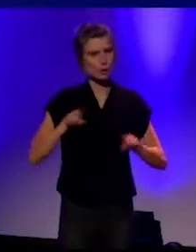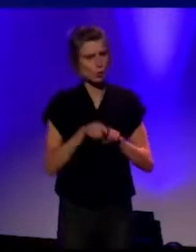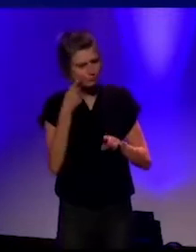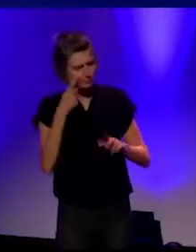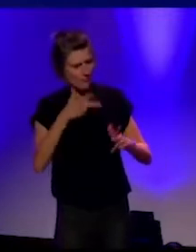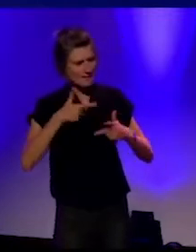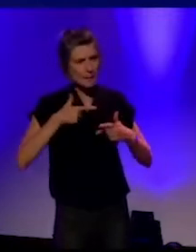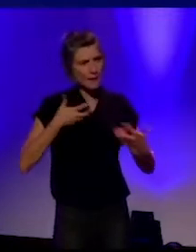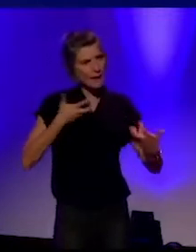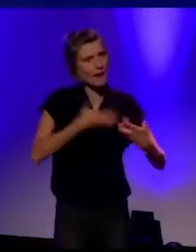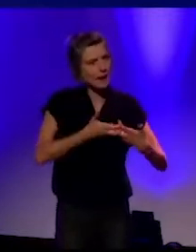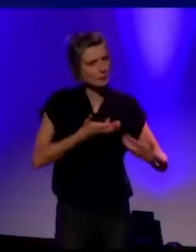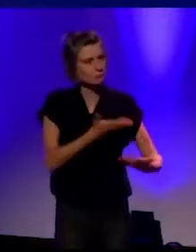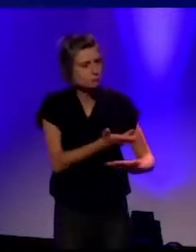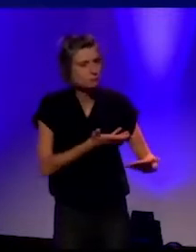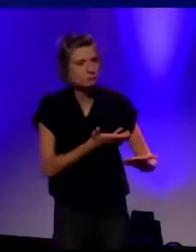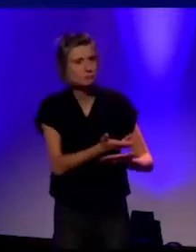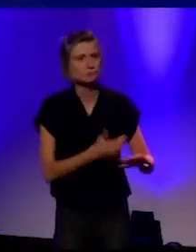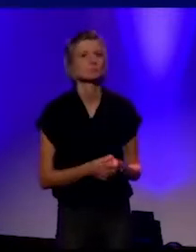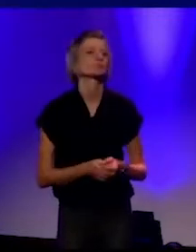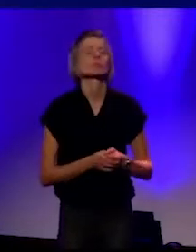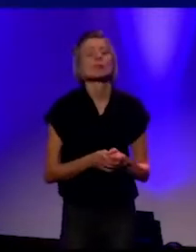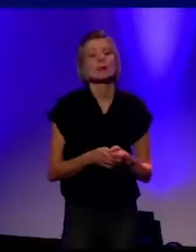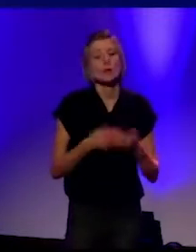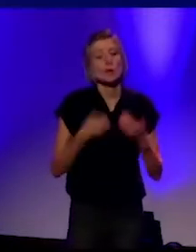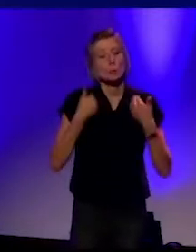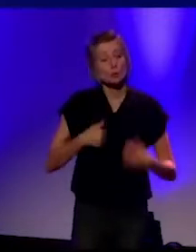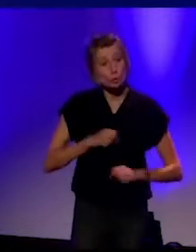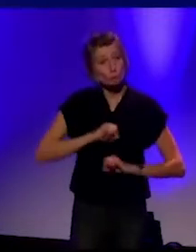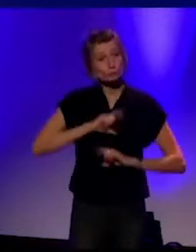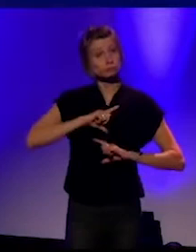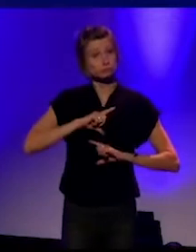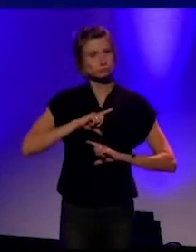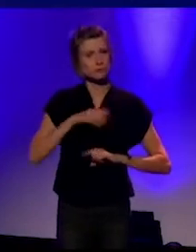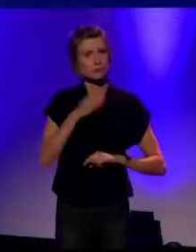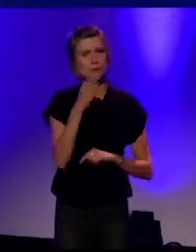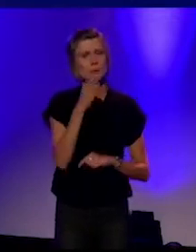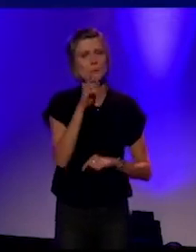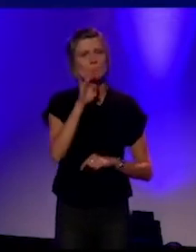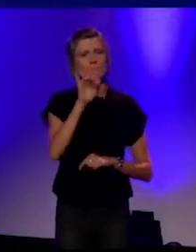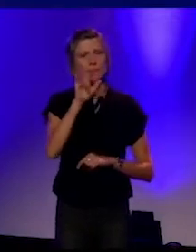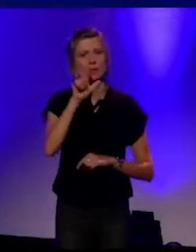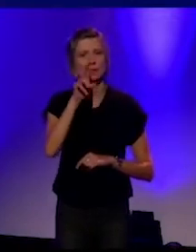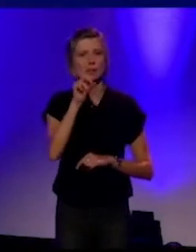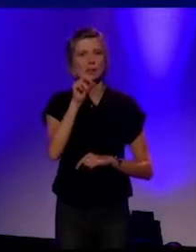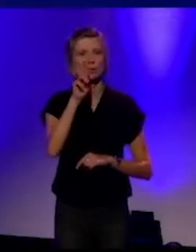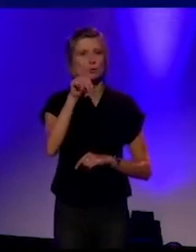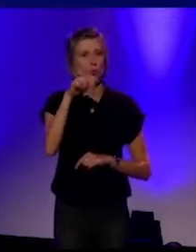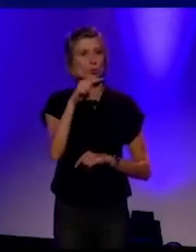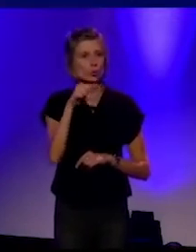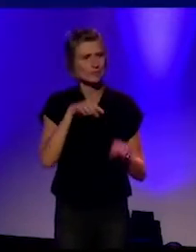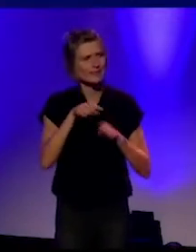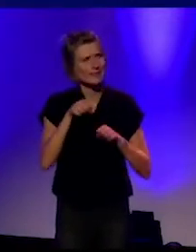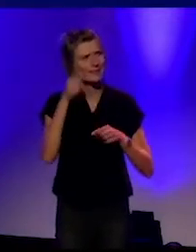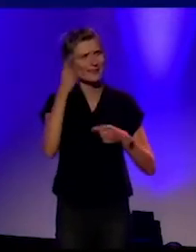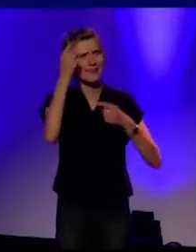de persoonsvorming leggen we heel sterk de klemtoon op bildung. De vorming als persoon. En dat gaat over intellectuele openheid en